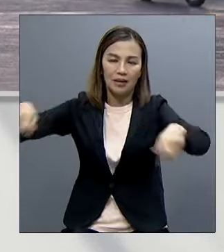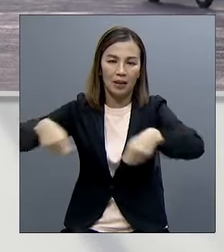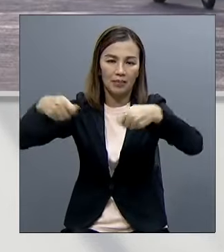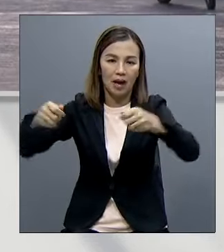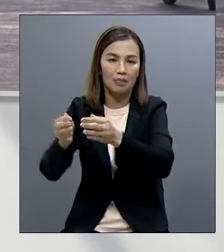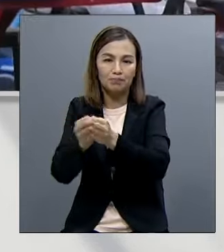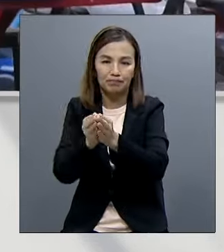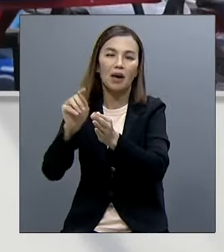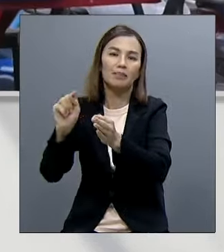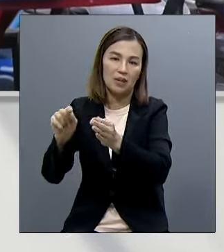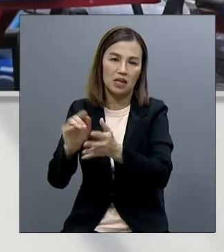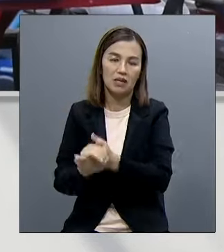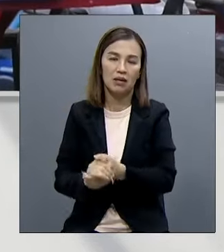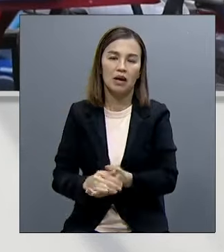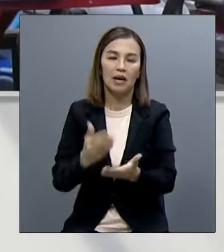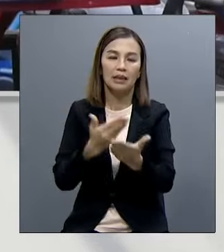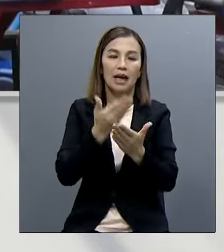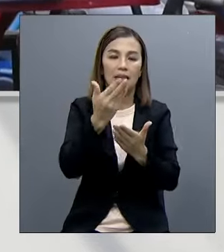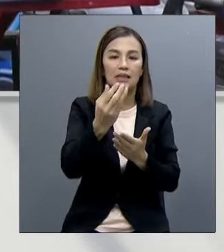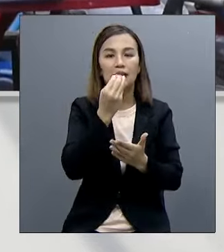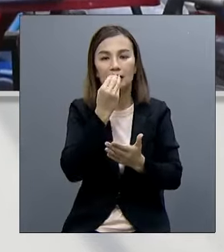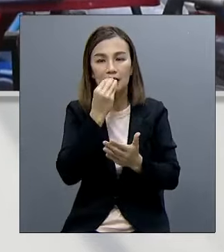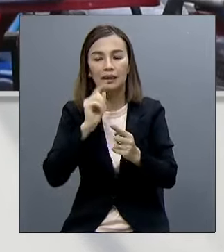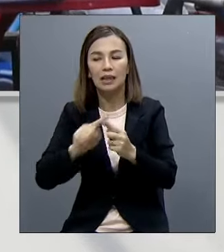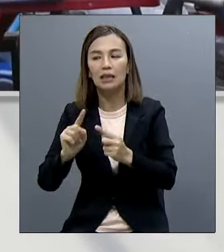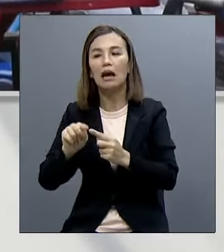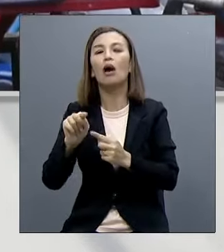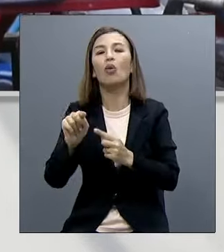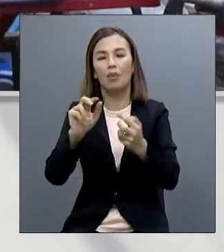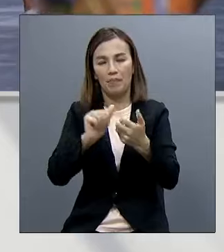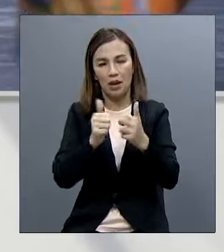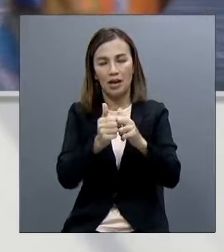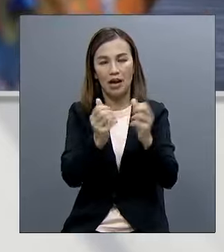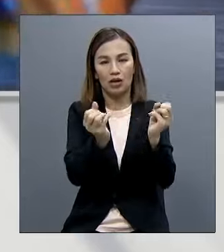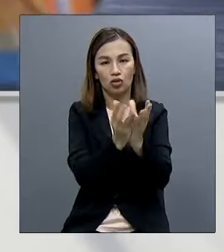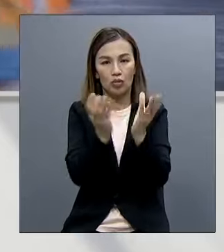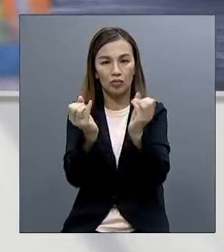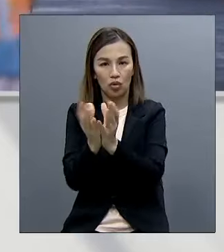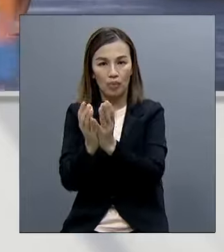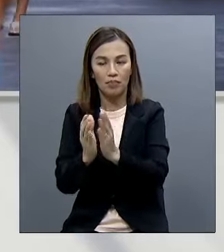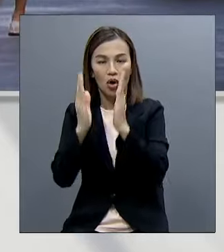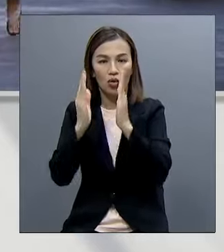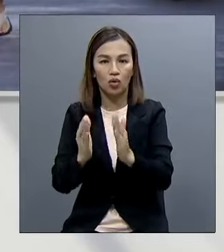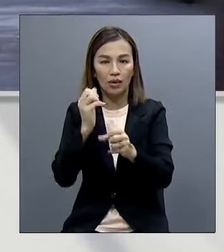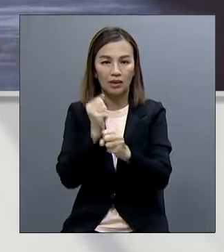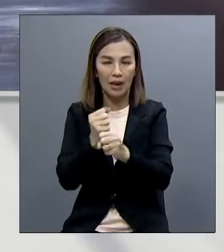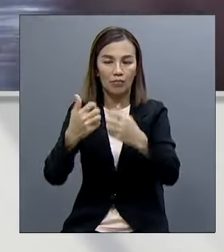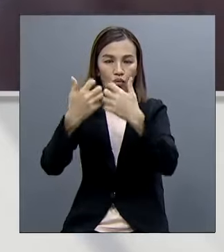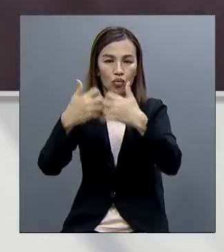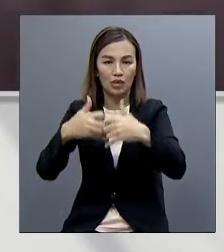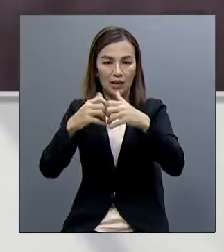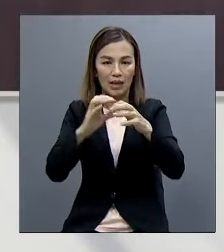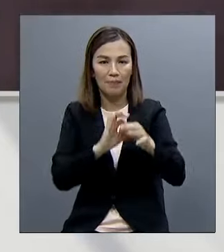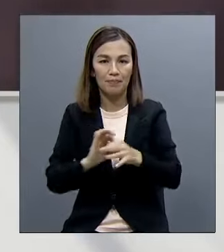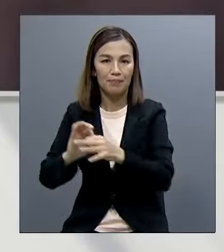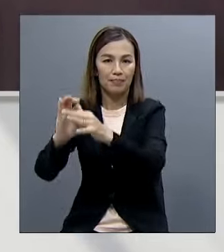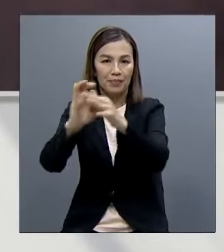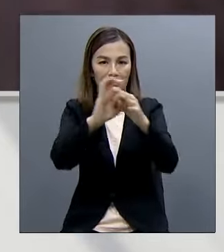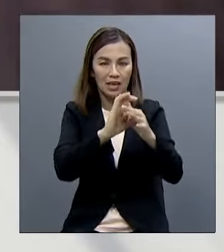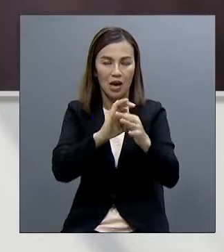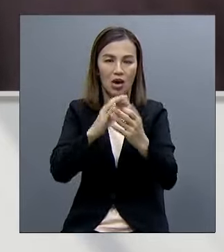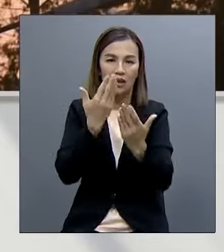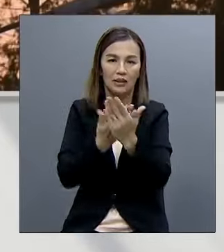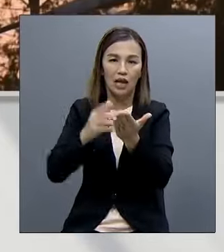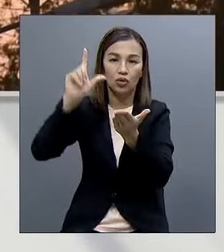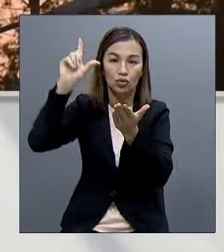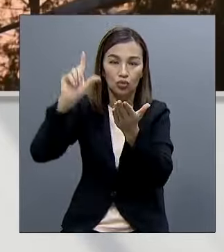บริโภคในบ้านแล้วก็การรับประทานอาหารนอกบ้านเนี่ยมากขึ้นและยังรวมไปถึงผู้ประกอบการในอุตสาหกรรมเกี่ยวเนื่องด้วยนะคะก็คาดว่าอัตราเงินเฟื้อ